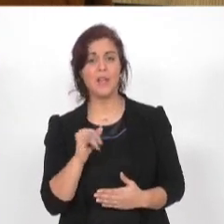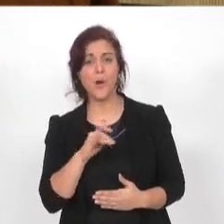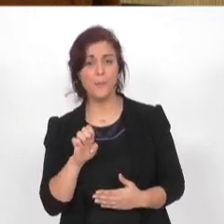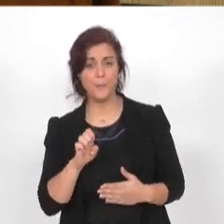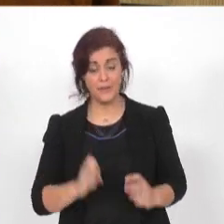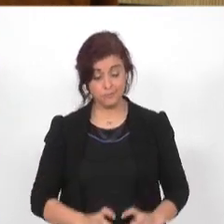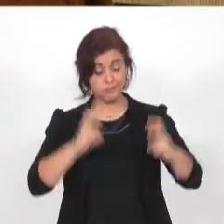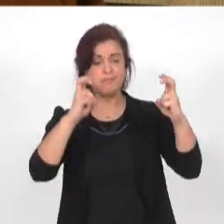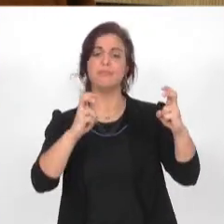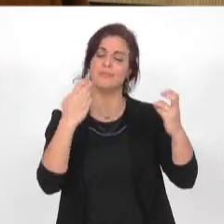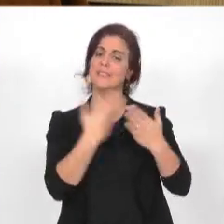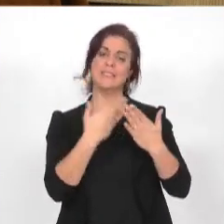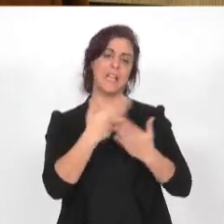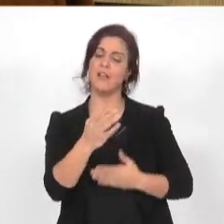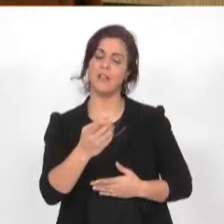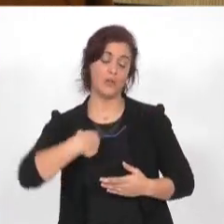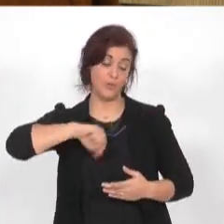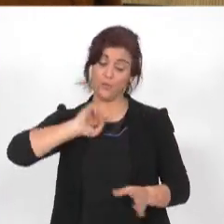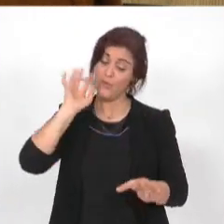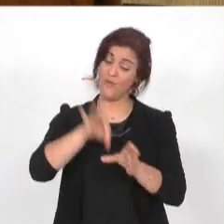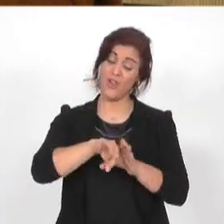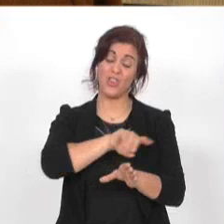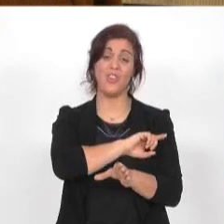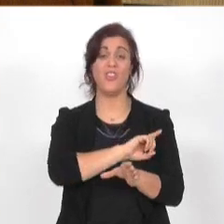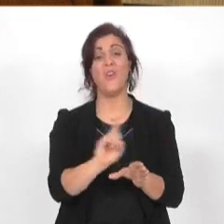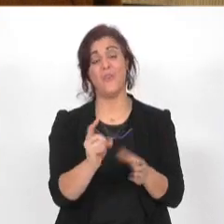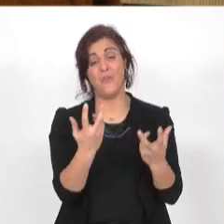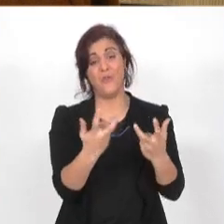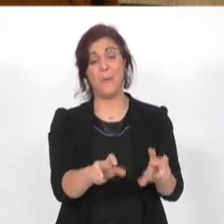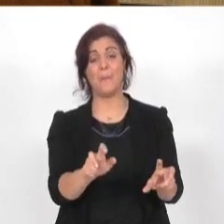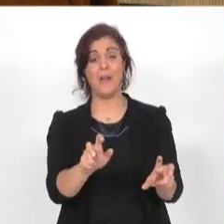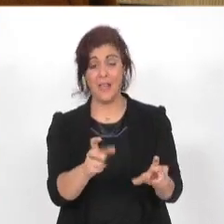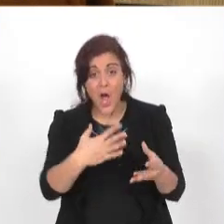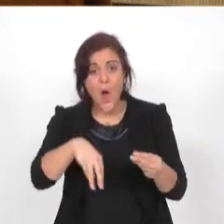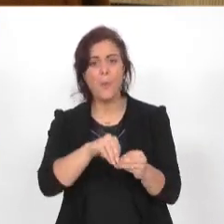schéma directeur que nous n'avons pas voté et de décisions et de retards à propos desquels nous